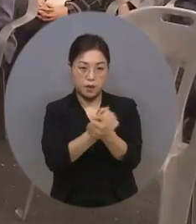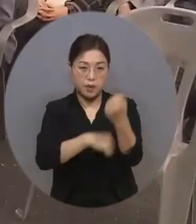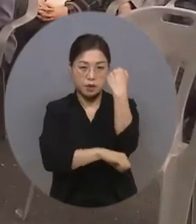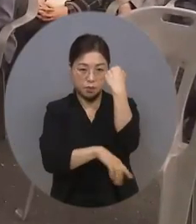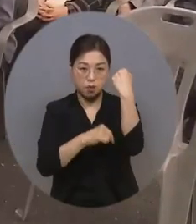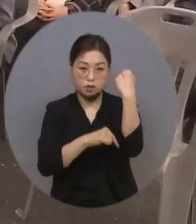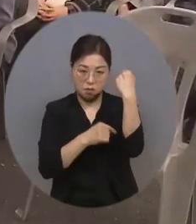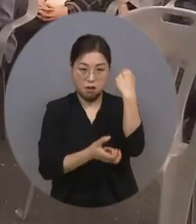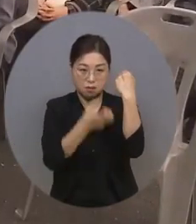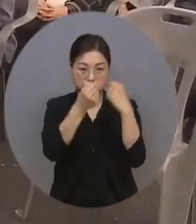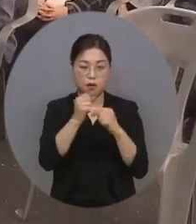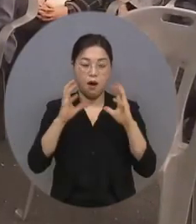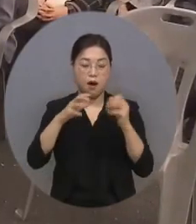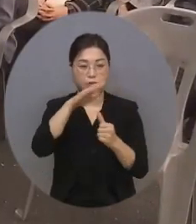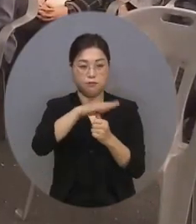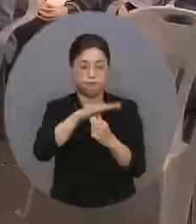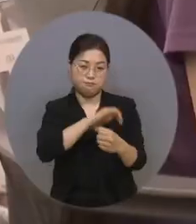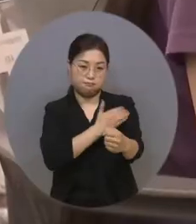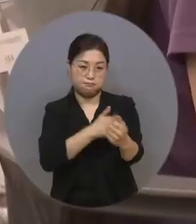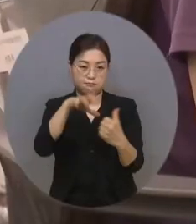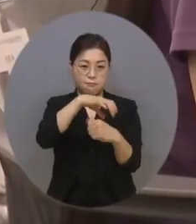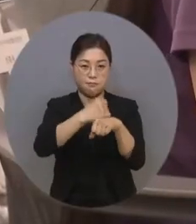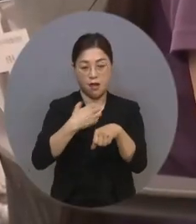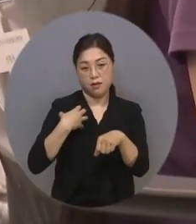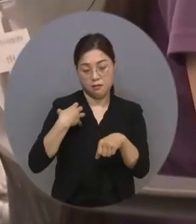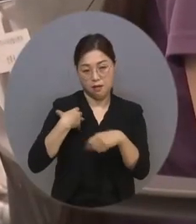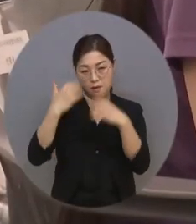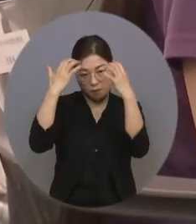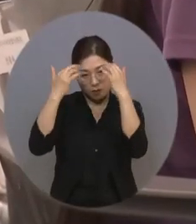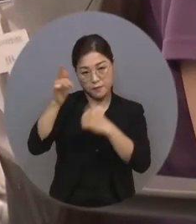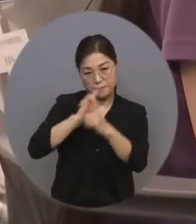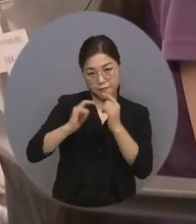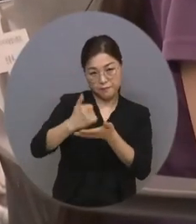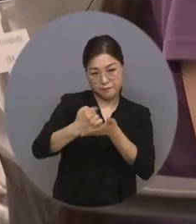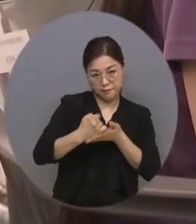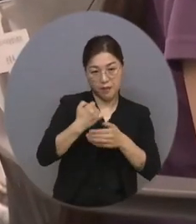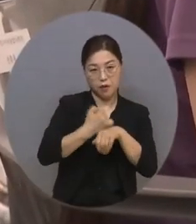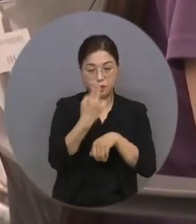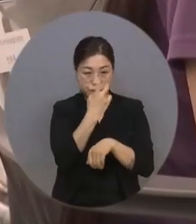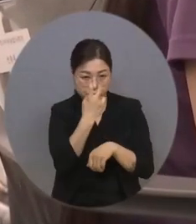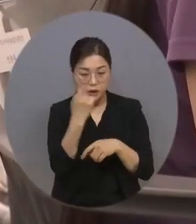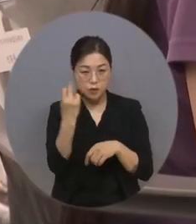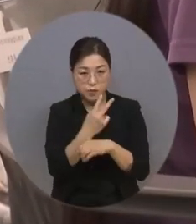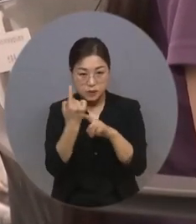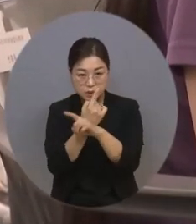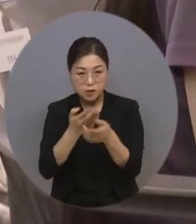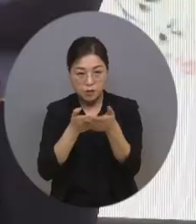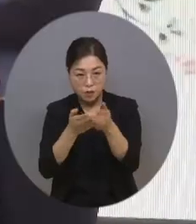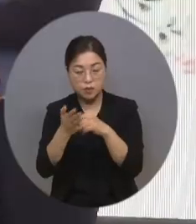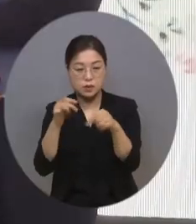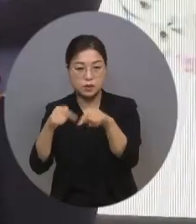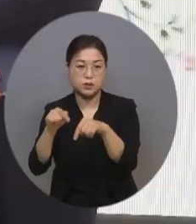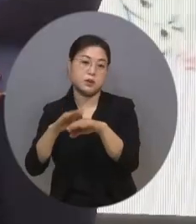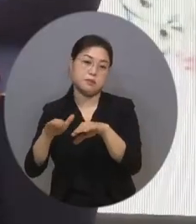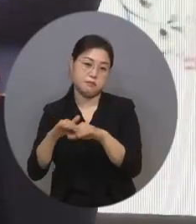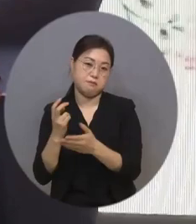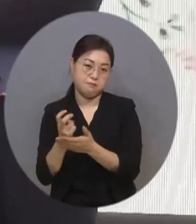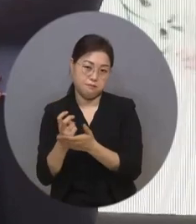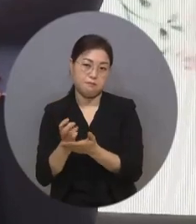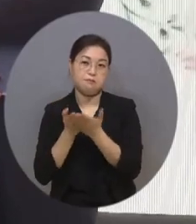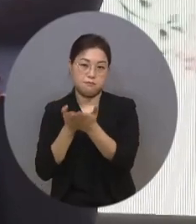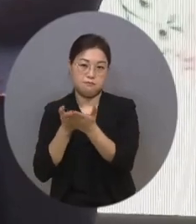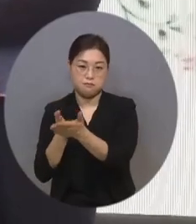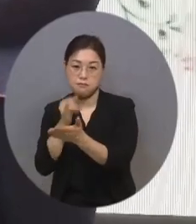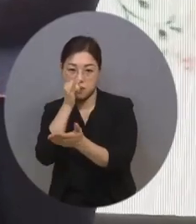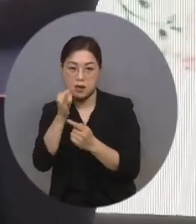아동의 권리를 보호하는 역할자로서 고충을 접수하고 조사, 시정공고 및 정책 제도 개선 등을